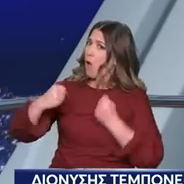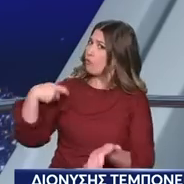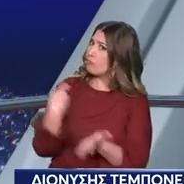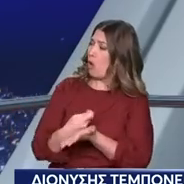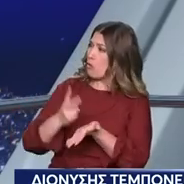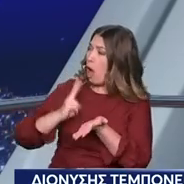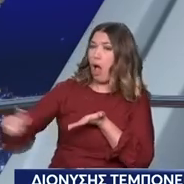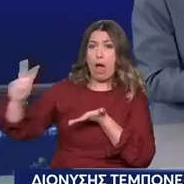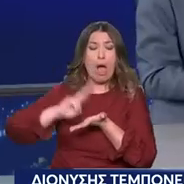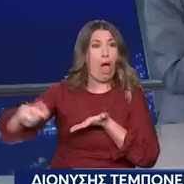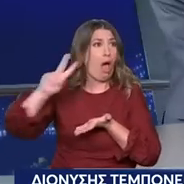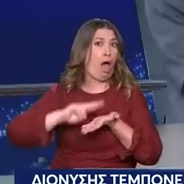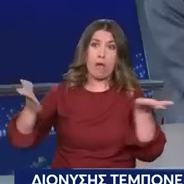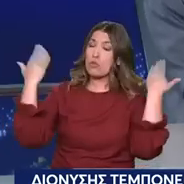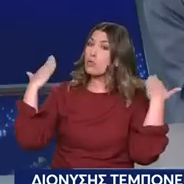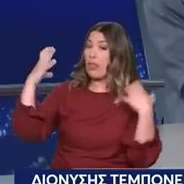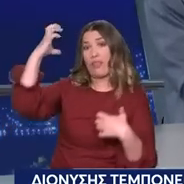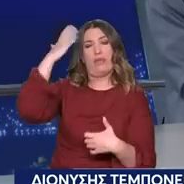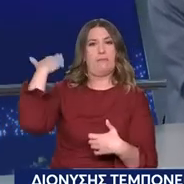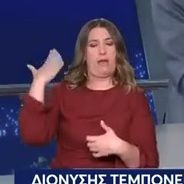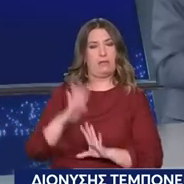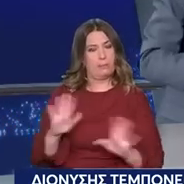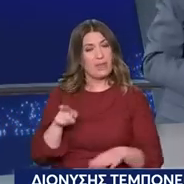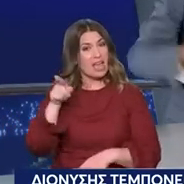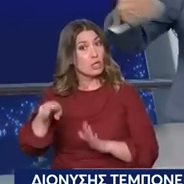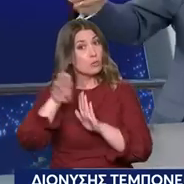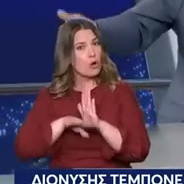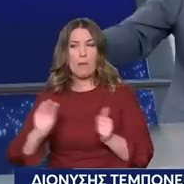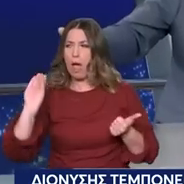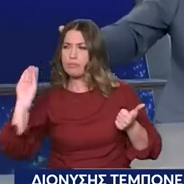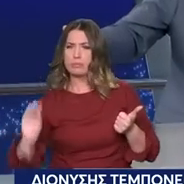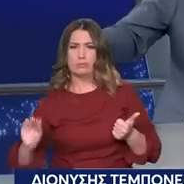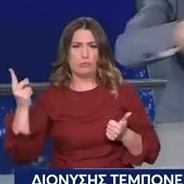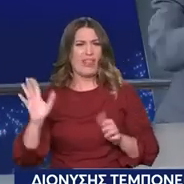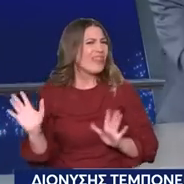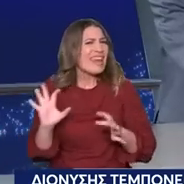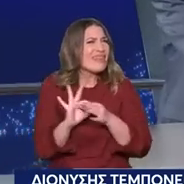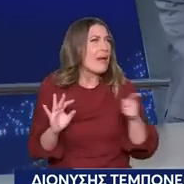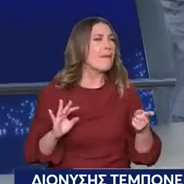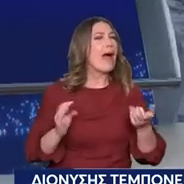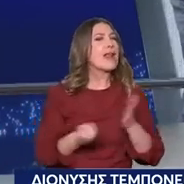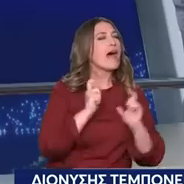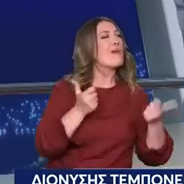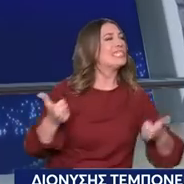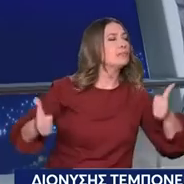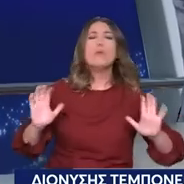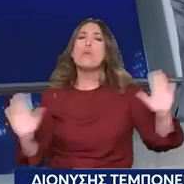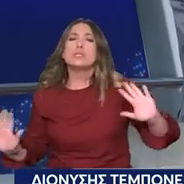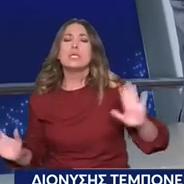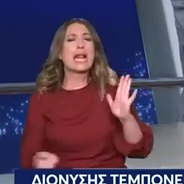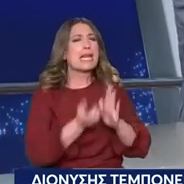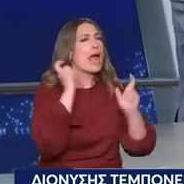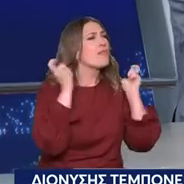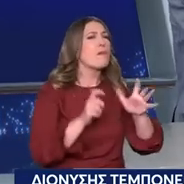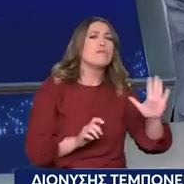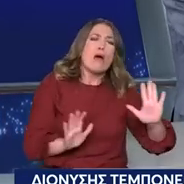και να σας πω και ότι αν κοστολογήσετε το πρόγραμμά σας, δεν θα έχει να κάνει με τη Νέα Δημοκρατία. Γιατί μπορεί από τη Νέα Δημοκρατία να μην δέχεστε αυτόν